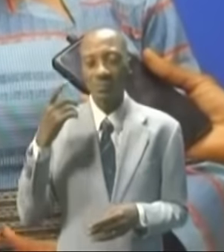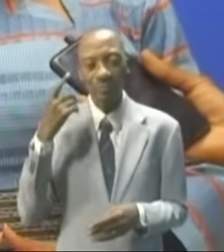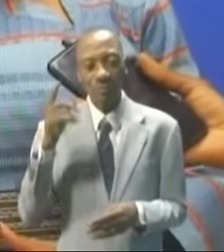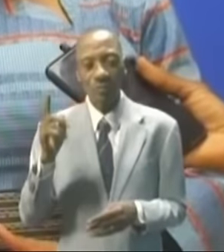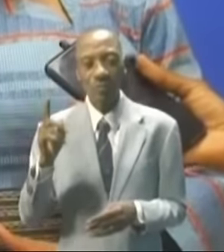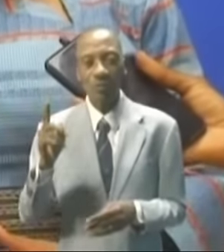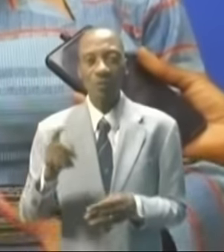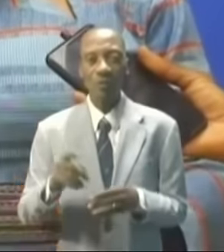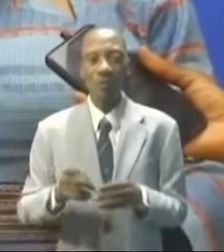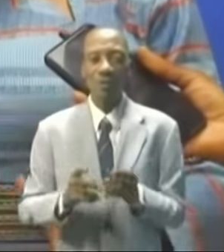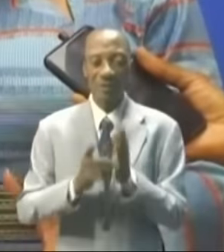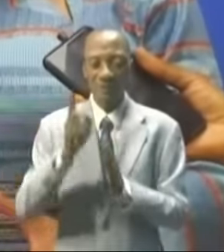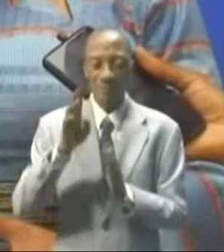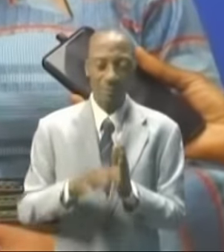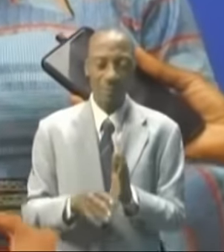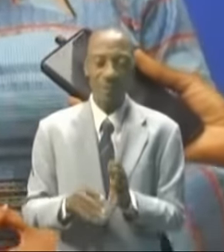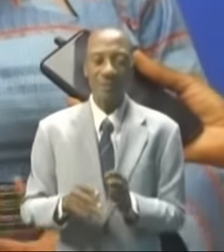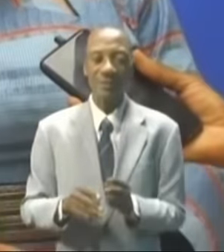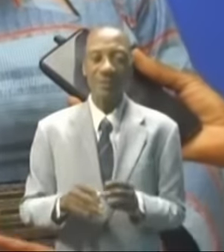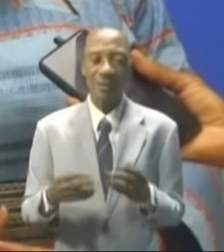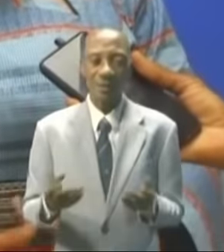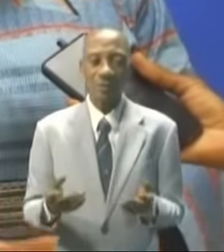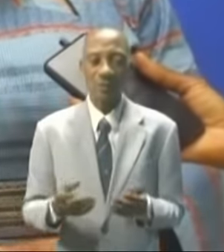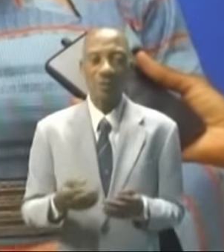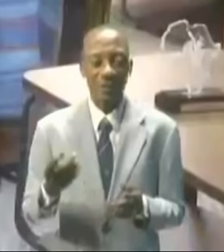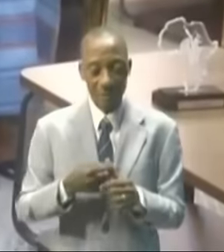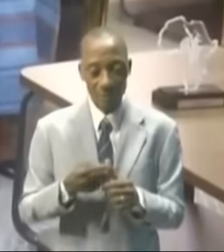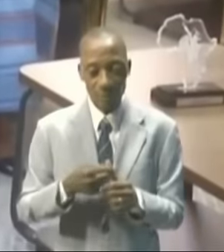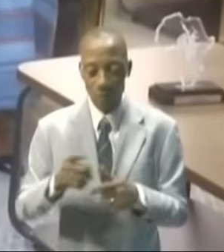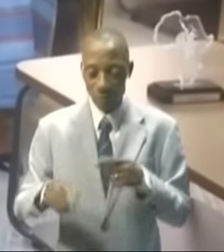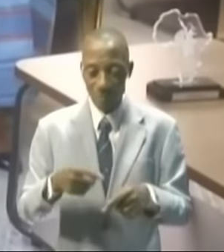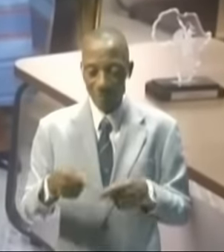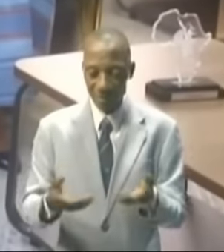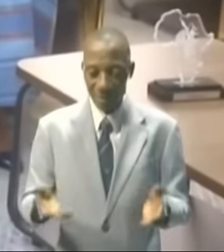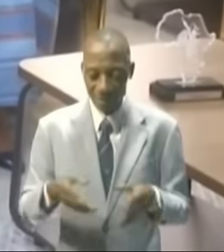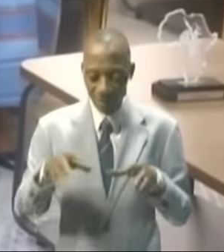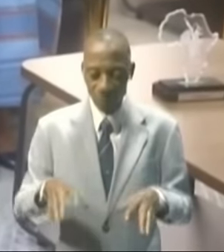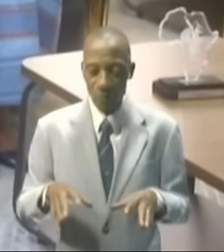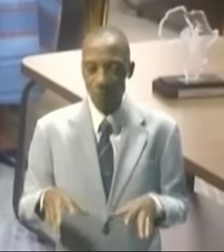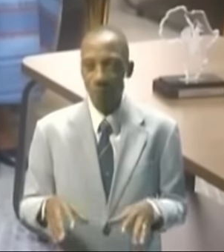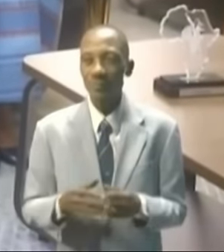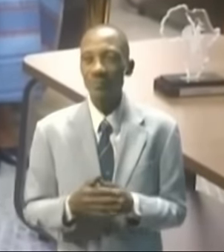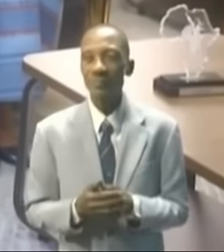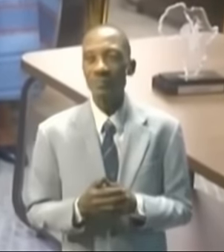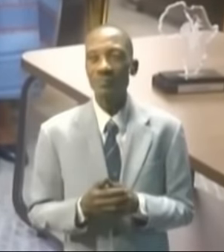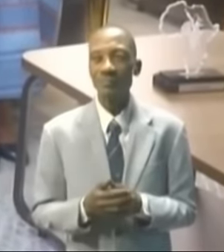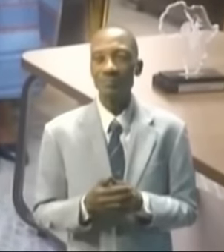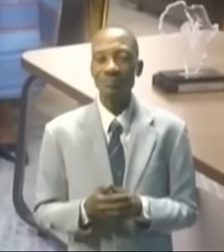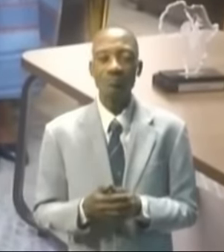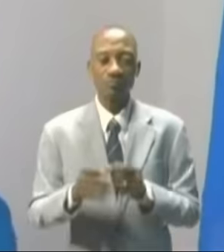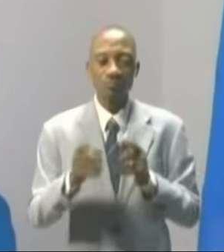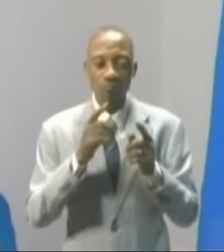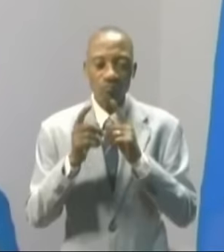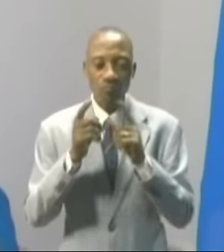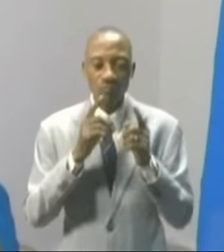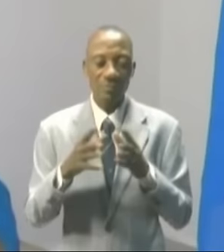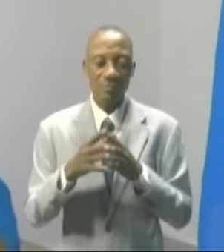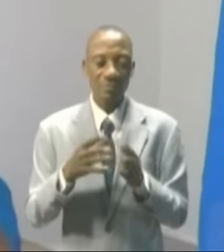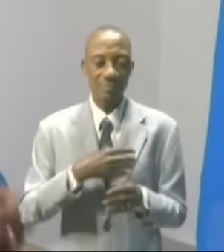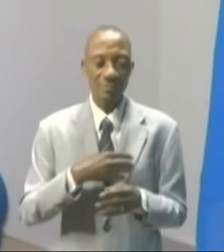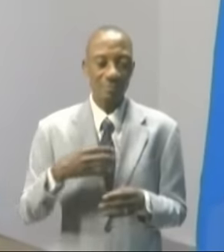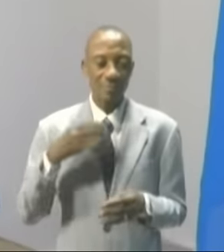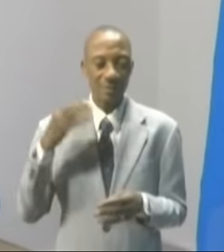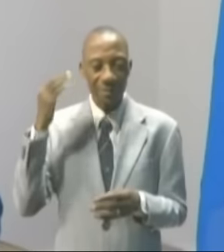pour sauver l'humanité et quel est l'intérêt de nos populations dans cela. Bien avant cet entretien avec la ministre de l'Environnement et